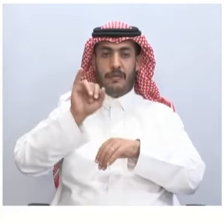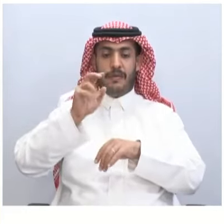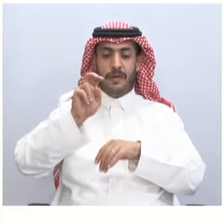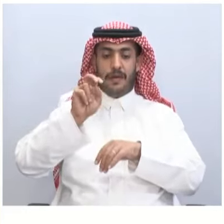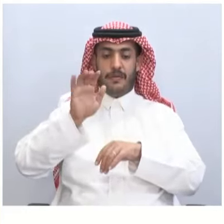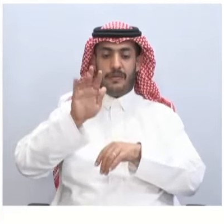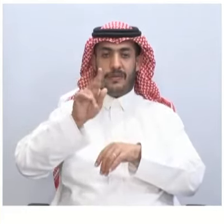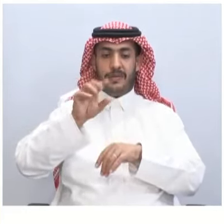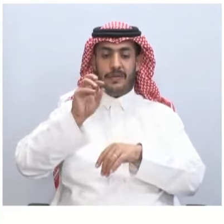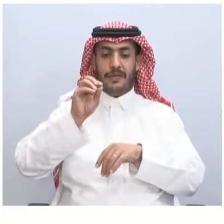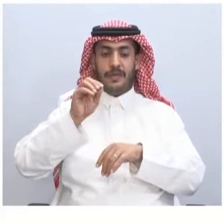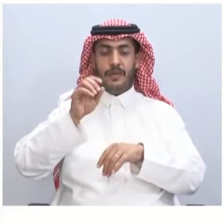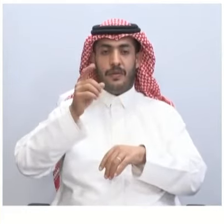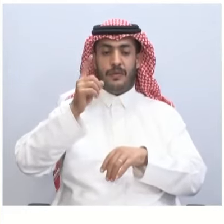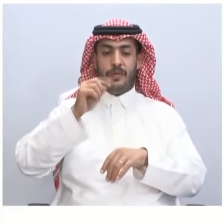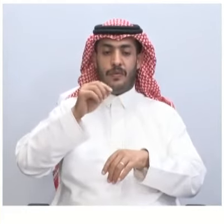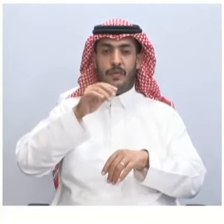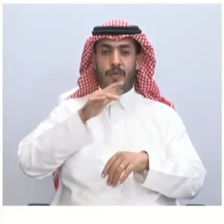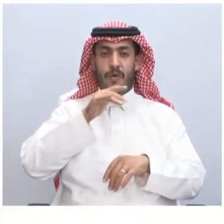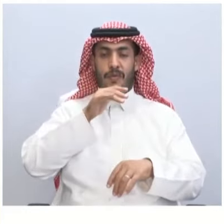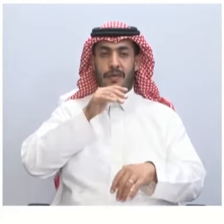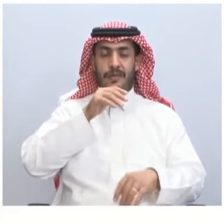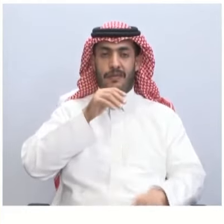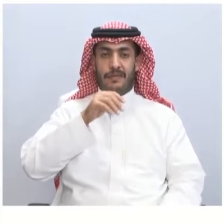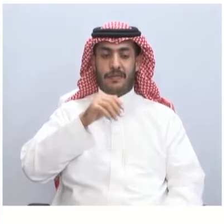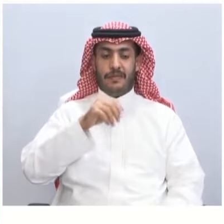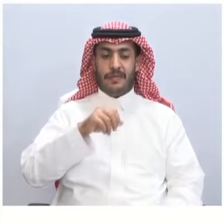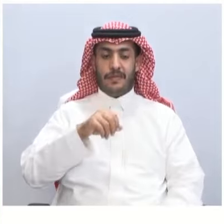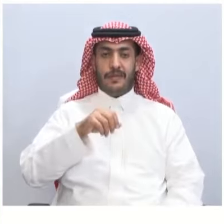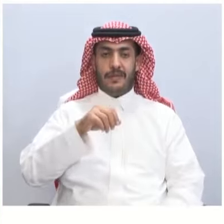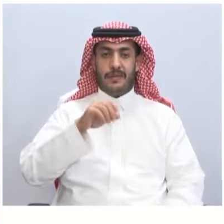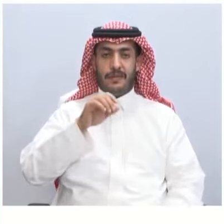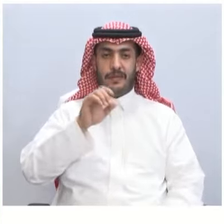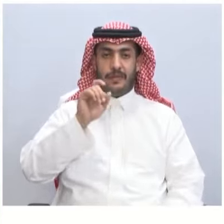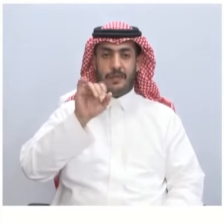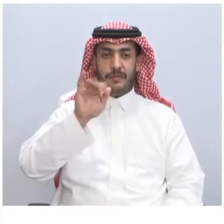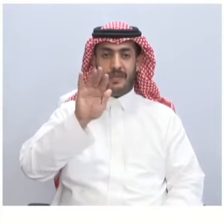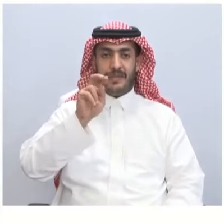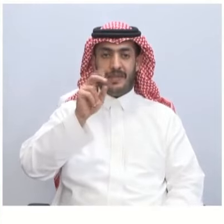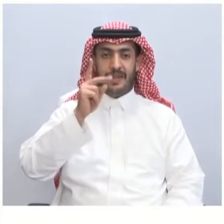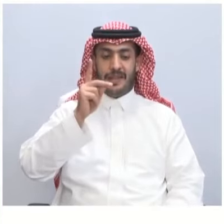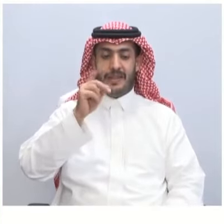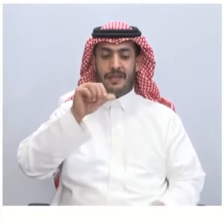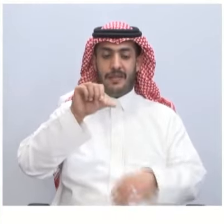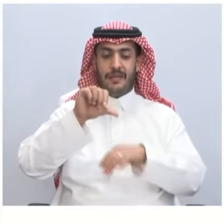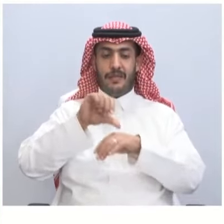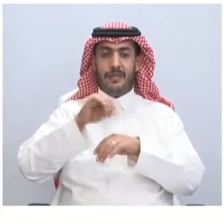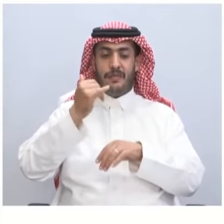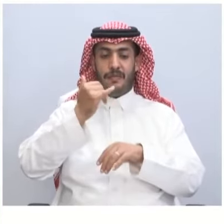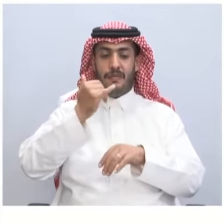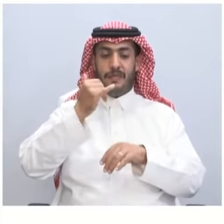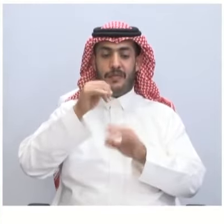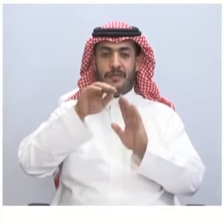وستره سلطنه عمان العاصمه مسقط واهم